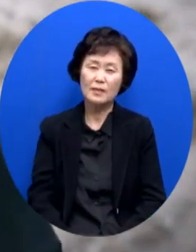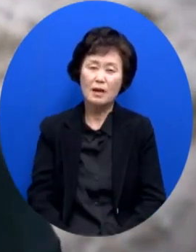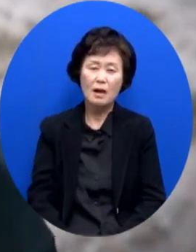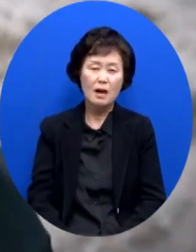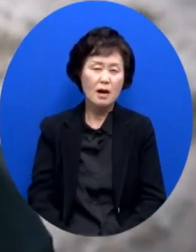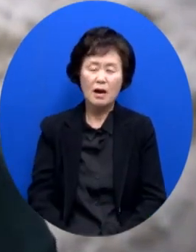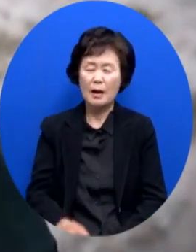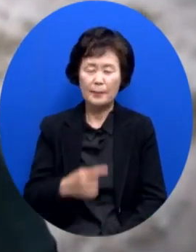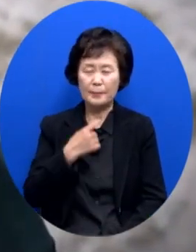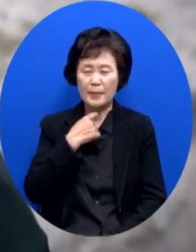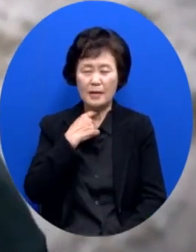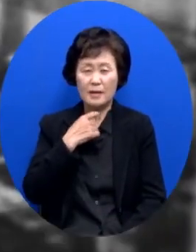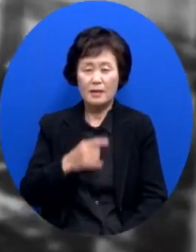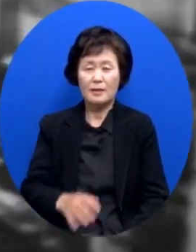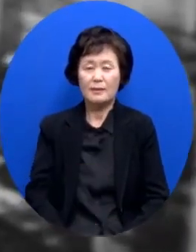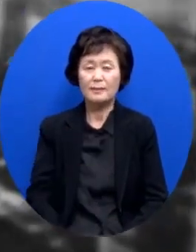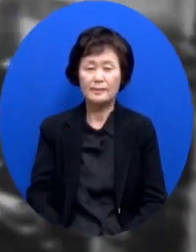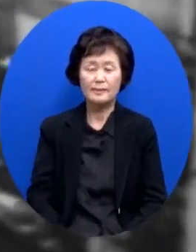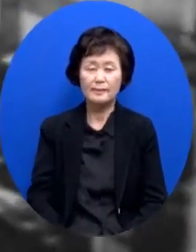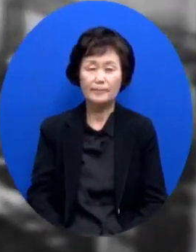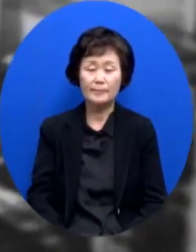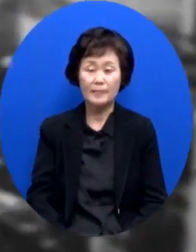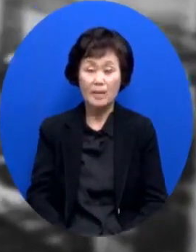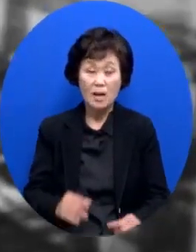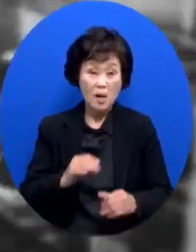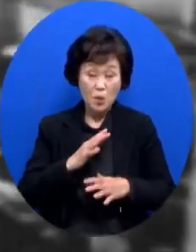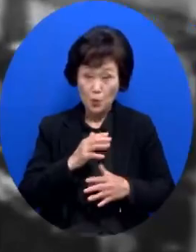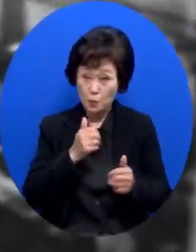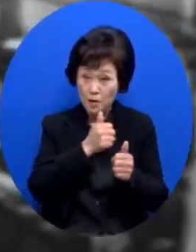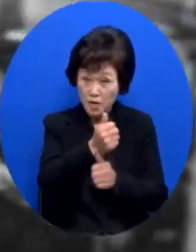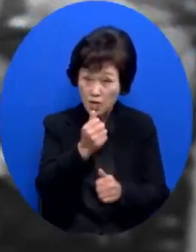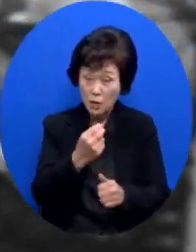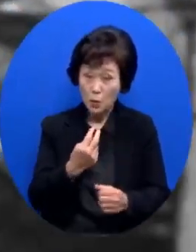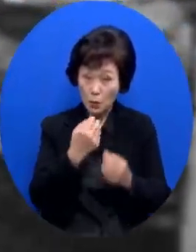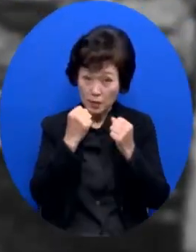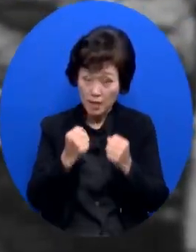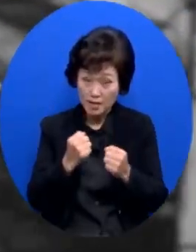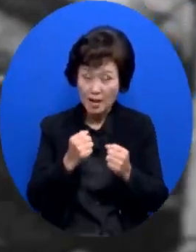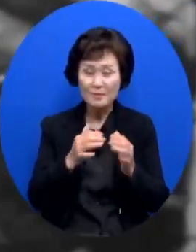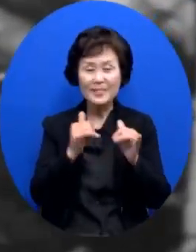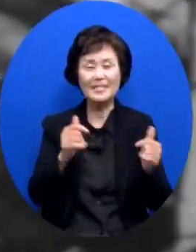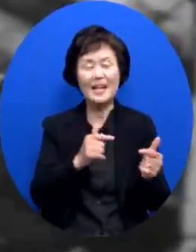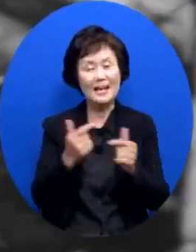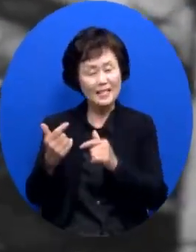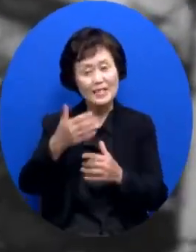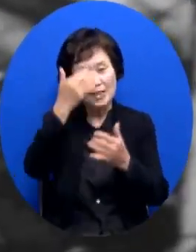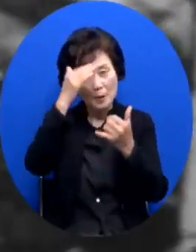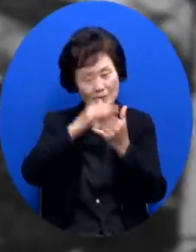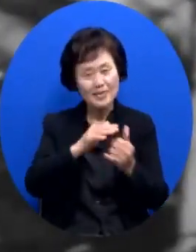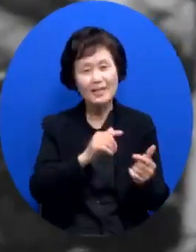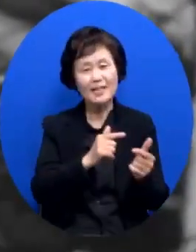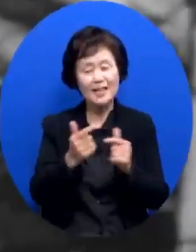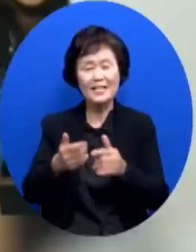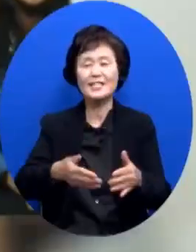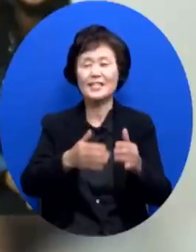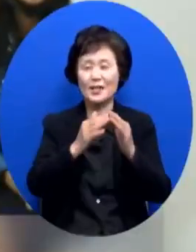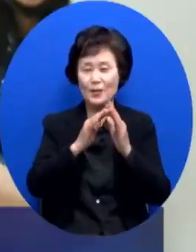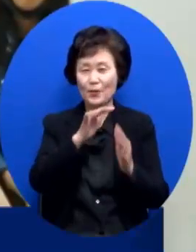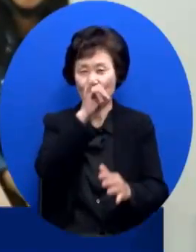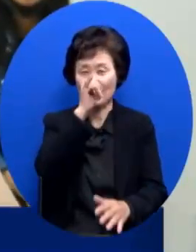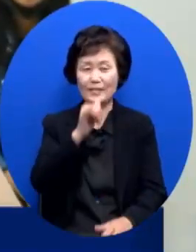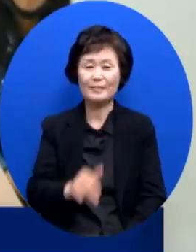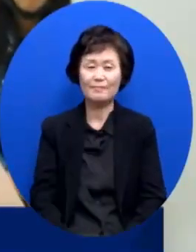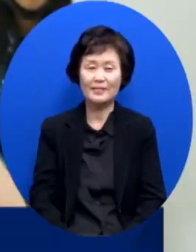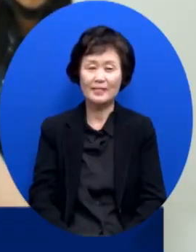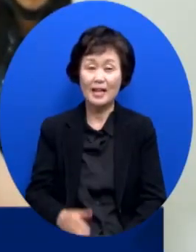Thousands and thousands of people. 두려움을 이겨내고 살아남은 자들은 다음 세대를 세워나갔습니다. She's